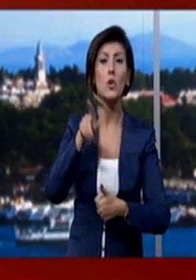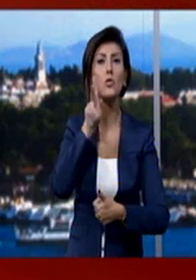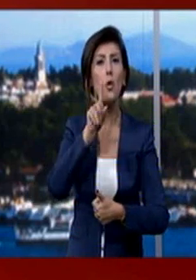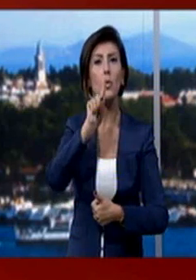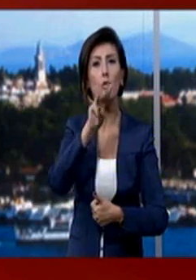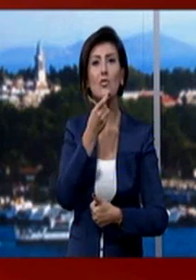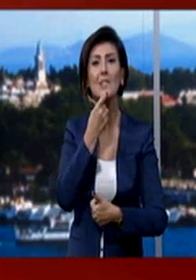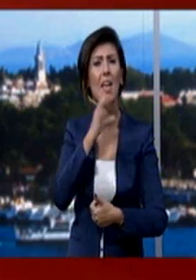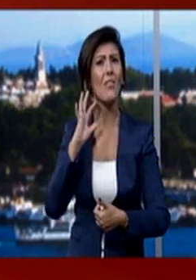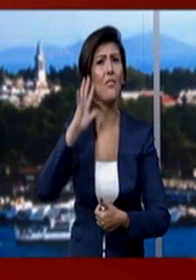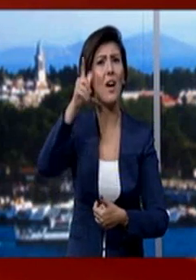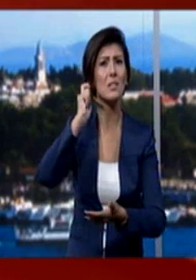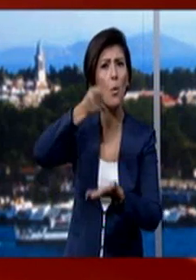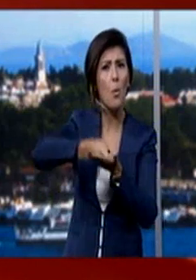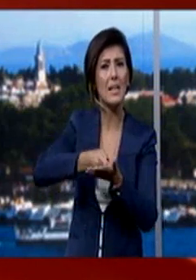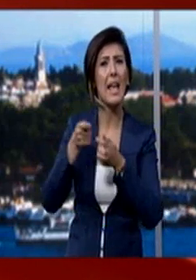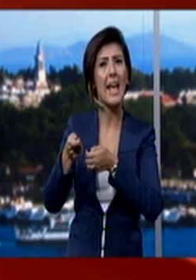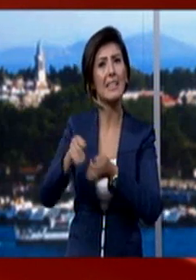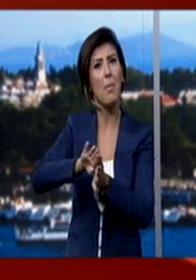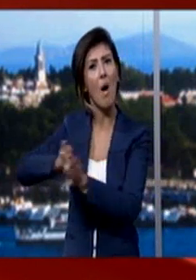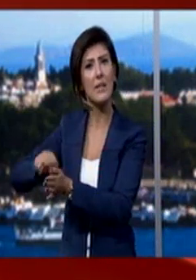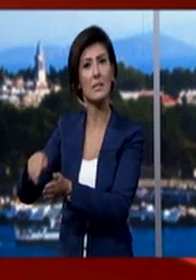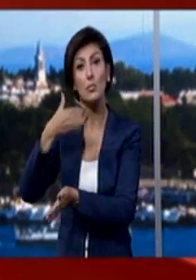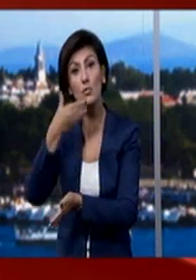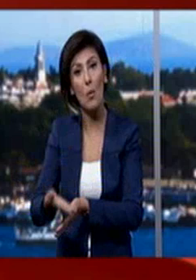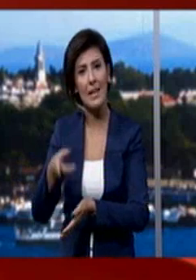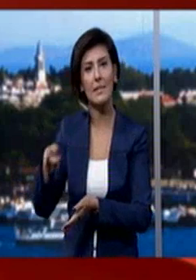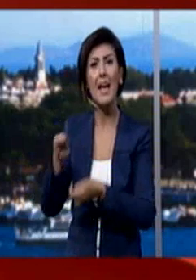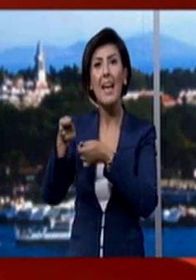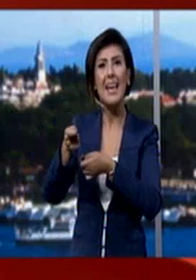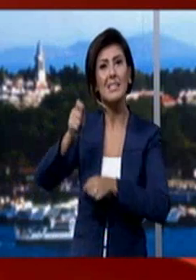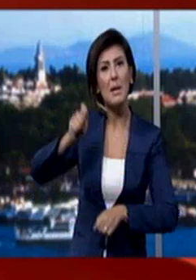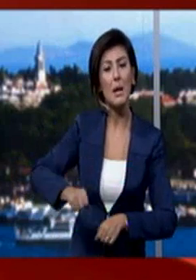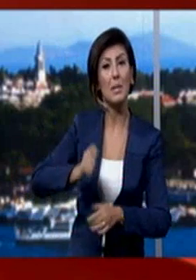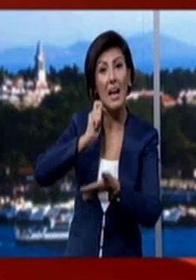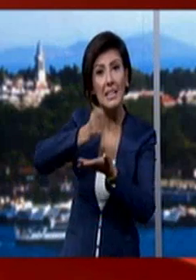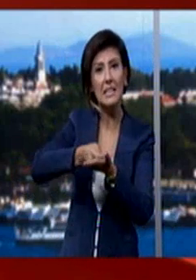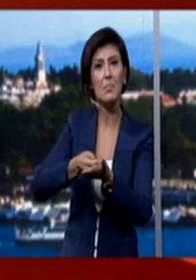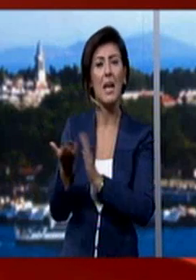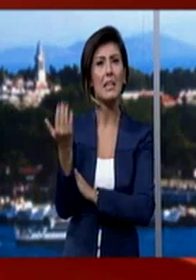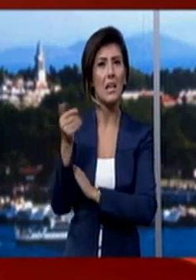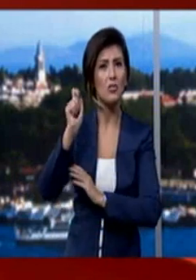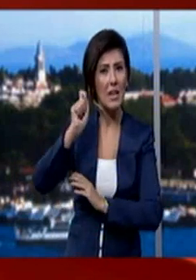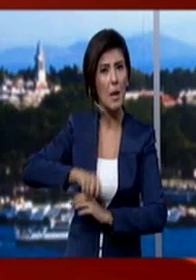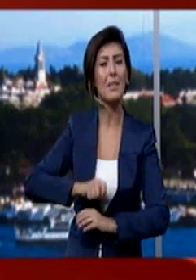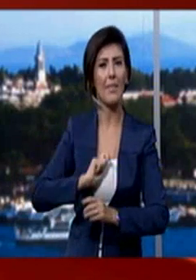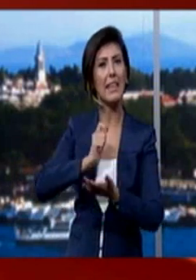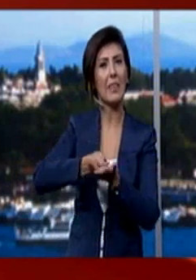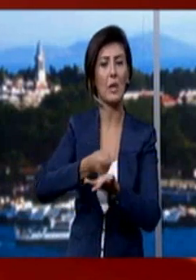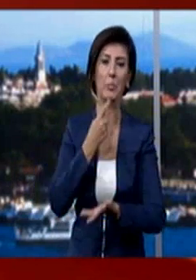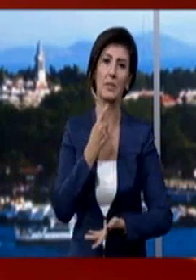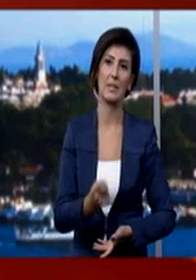13 yılda en fazla ödeneğin eğitime ayrıldığını söyleyen Bozdağ, eğitime yapılan yatırım, geleceğe yapılan yatırımdır